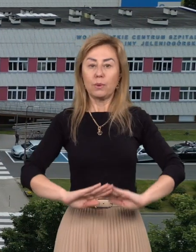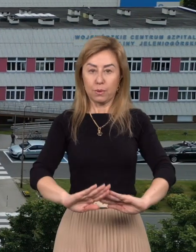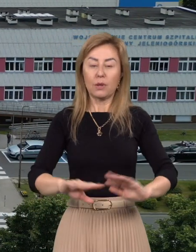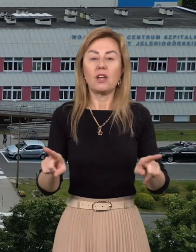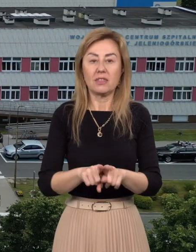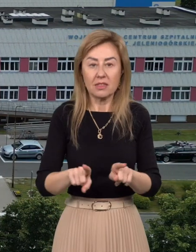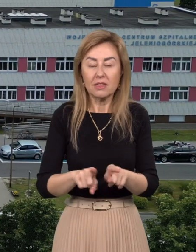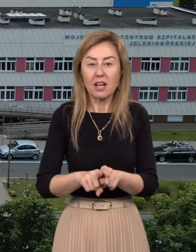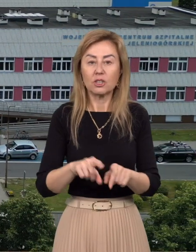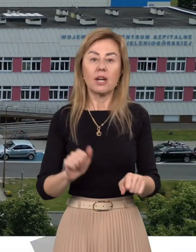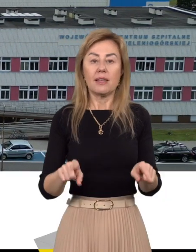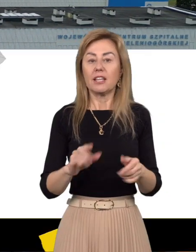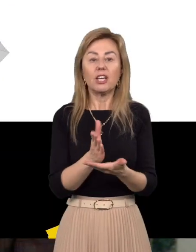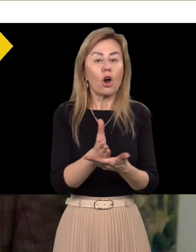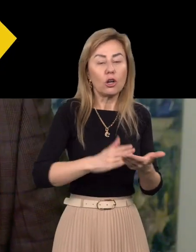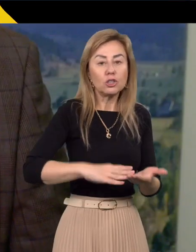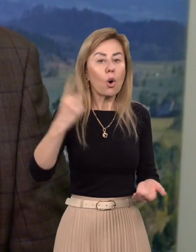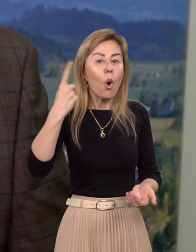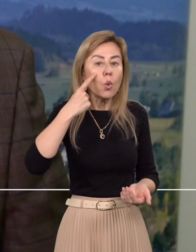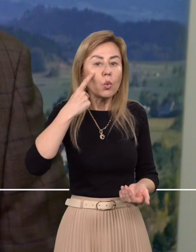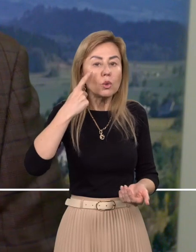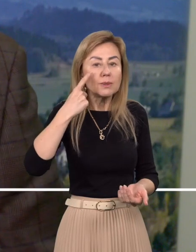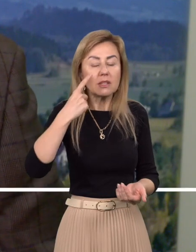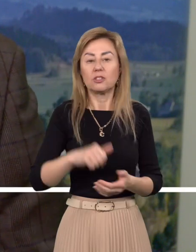położniczo-ginekologiczny, to oddział okulistyczny.